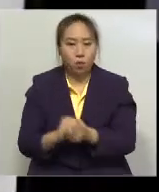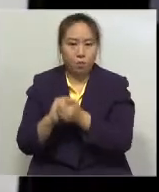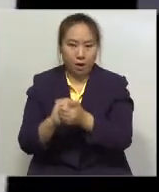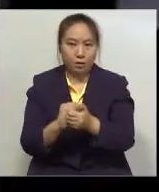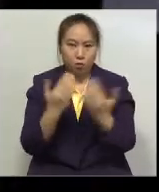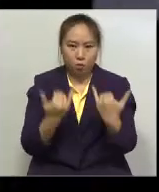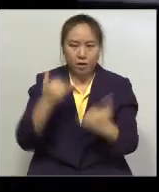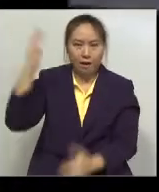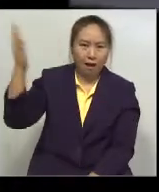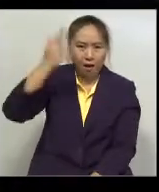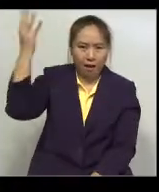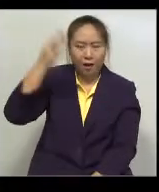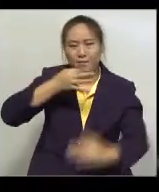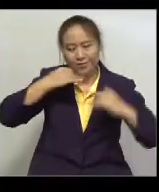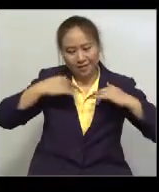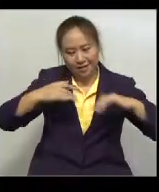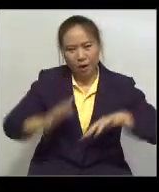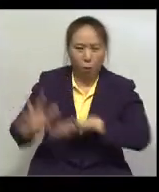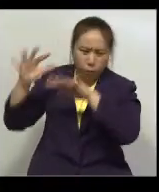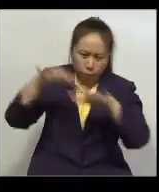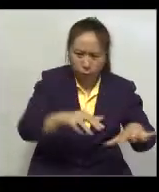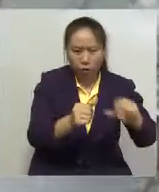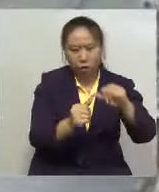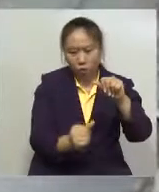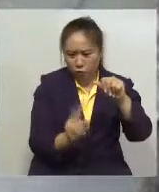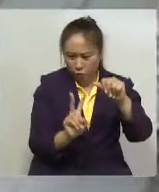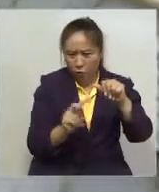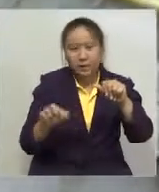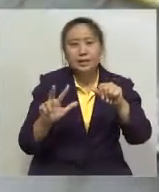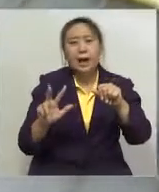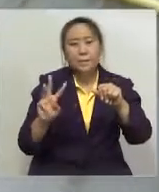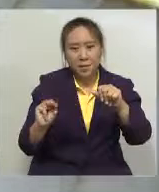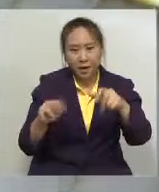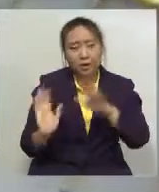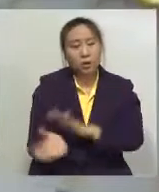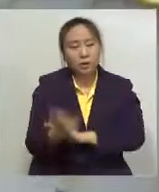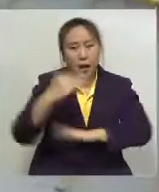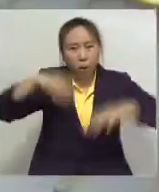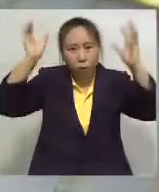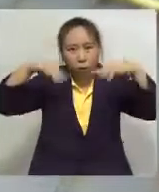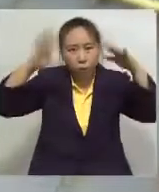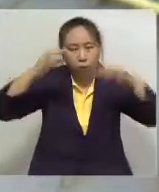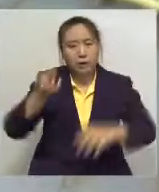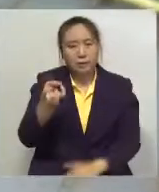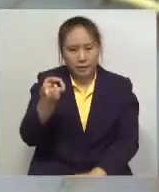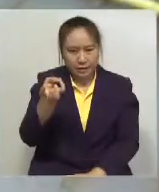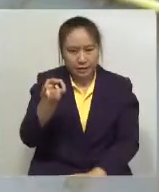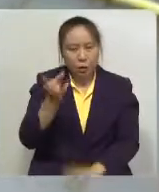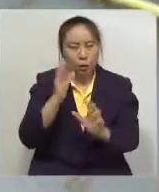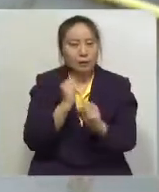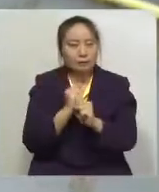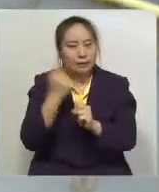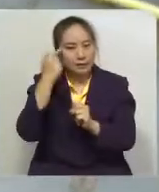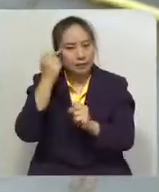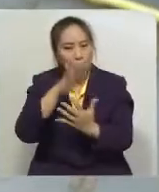าพอากาศในวันนี้ครับในทะเลยังคงมีคลื่นสูง 2-3 เมตรประกอบกับในช่วงเช้ามีฝนโปรยปรายลงมาเล็กน้อยนะครับเจ้าหน้าที่ยังต้องมีการวาง